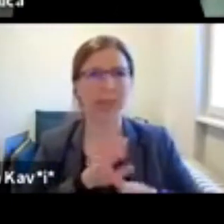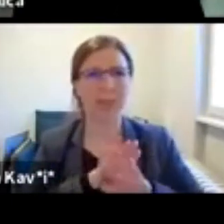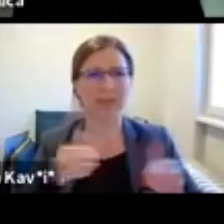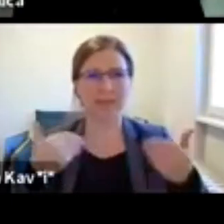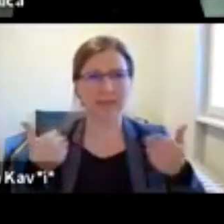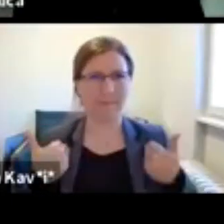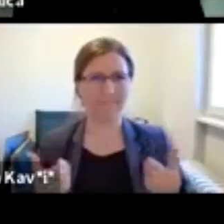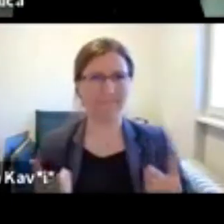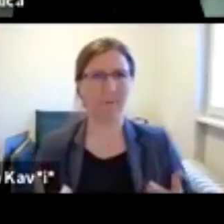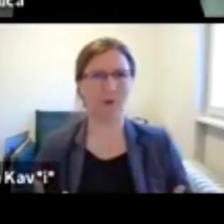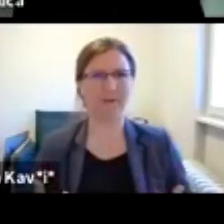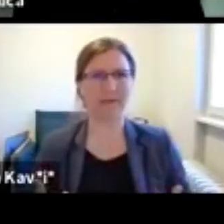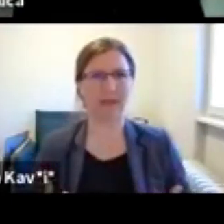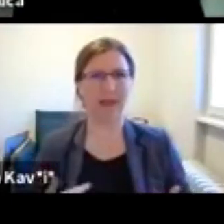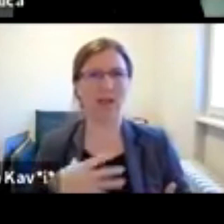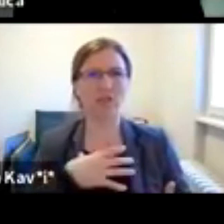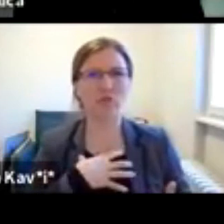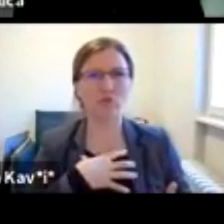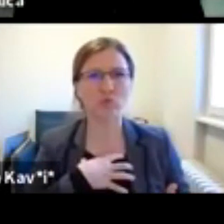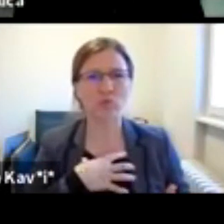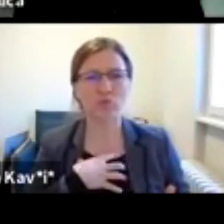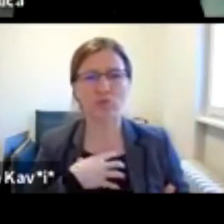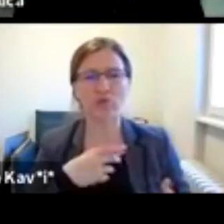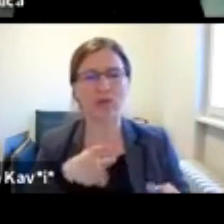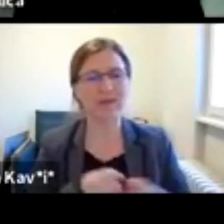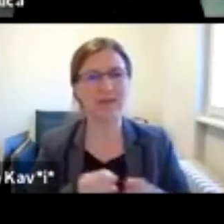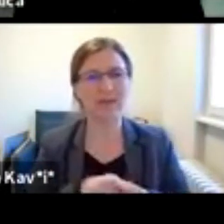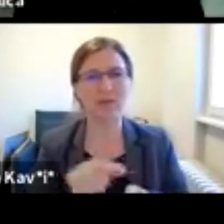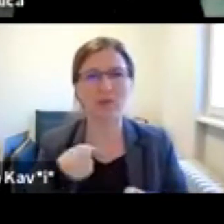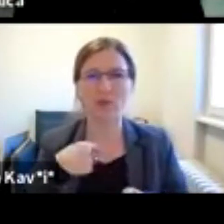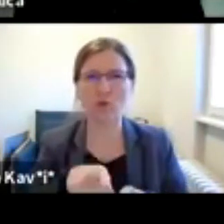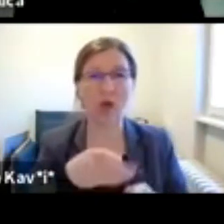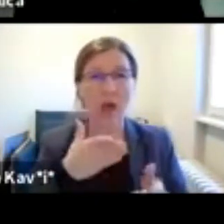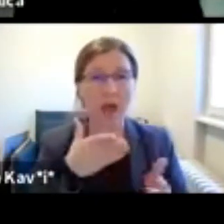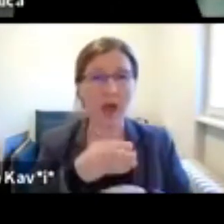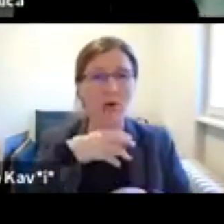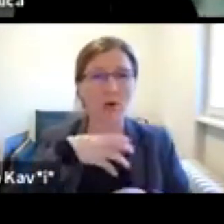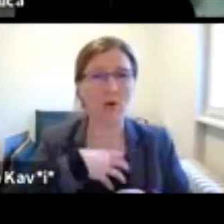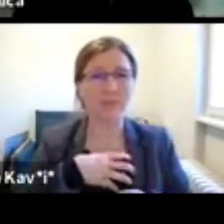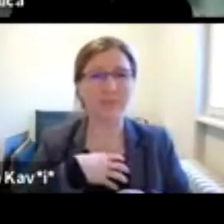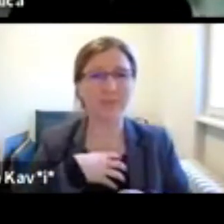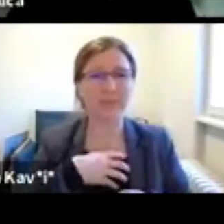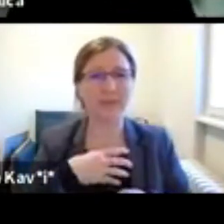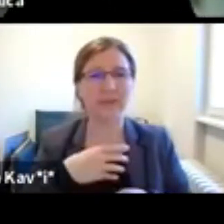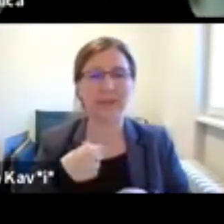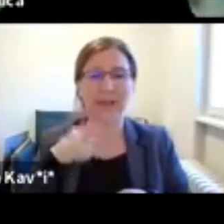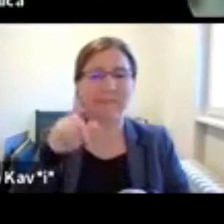je to nešto što je možda i najteže u ovome dugoročno po